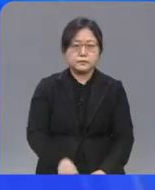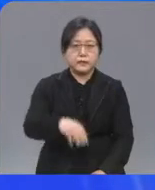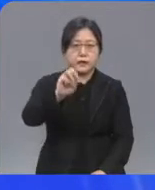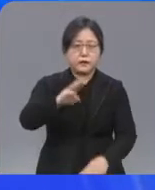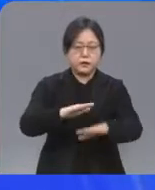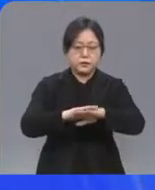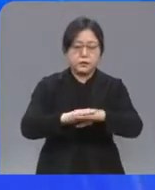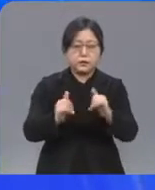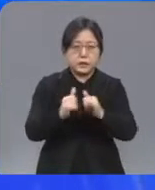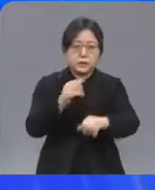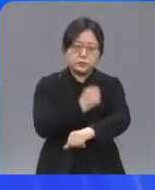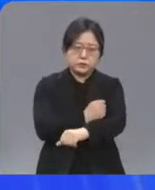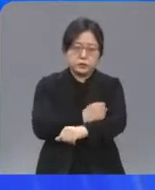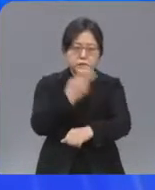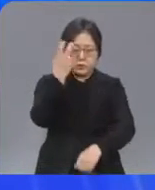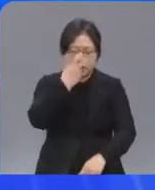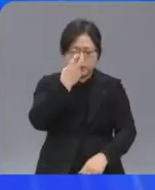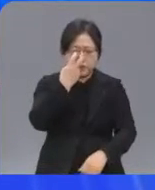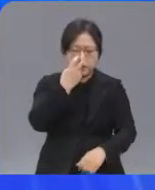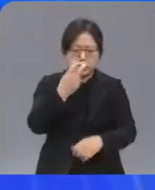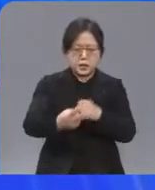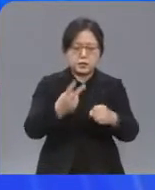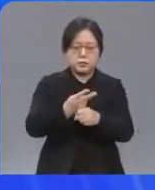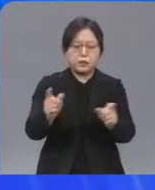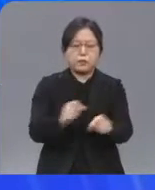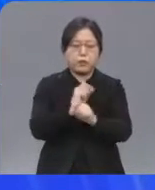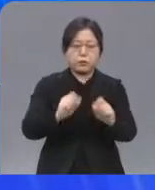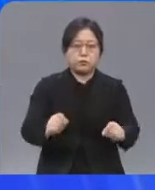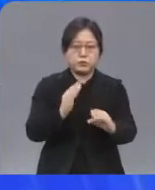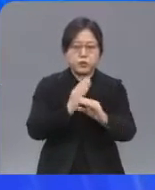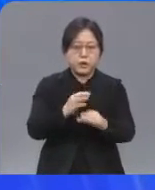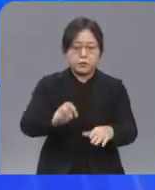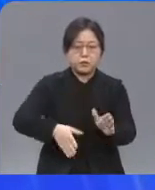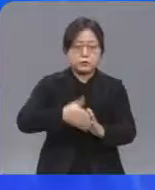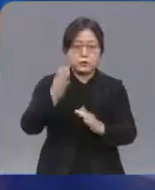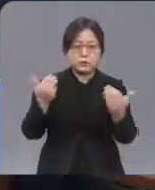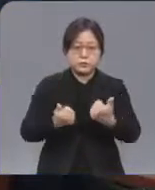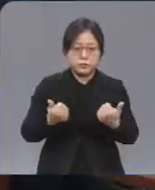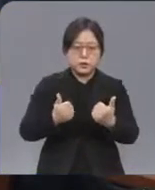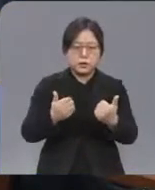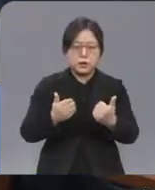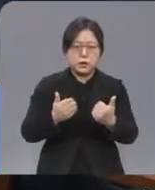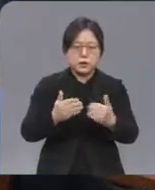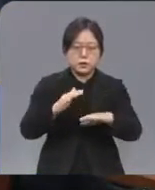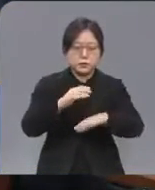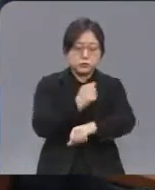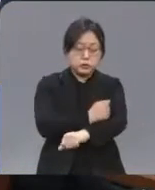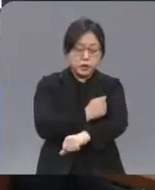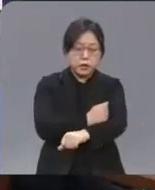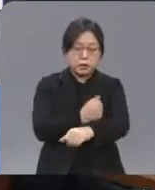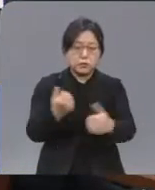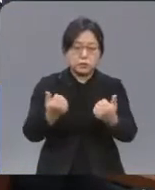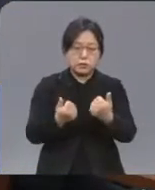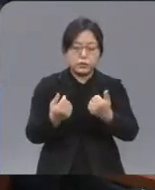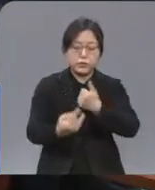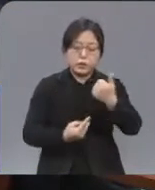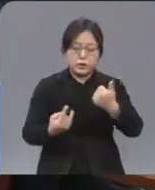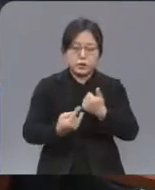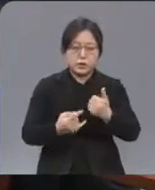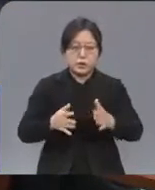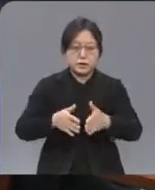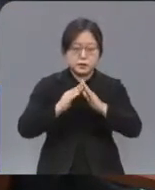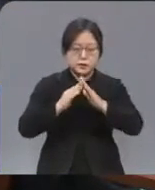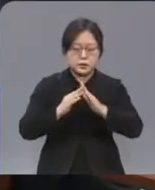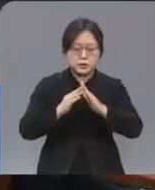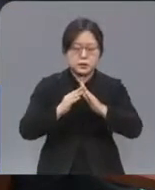광주 농민수당 조례안 심의가 2년째 보류된 가운데 광주시의회가 농민수당 문제를 논의할 위원회의